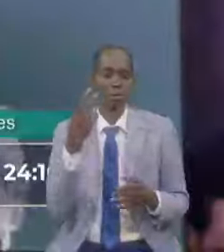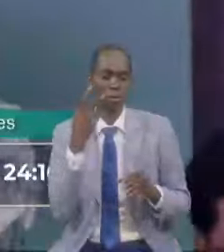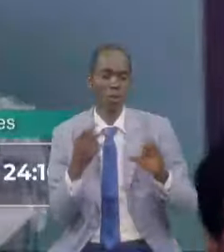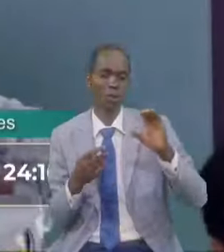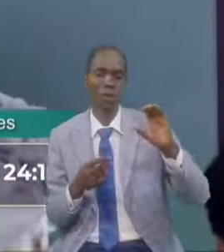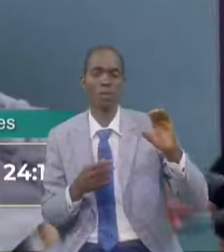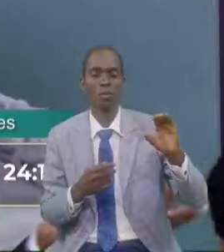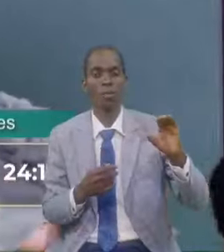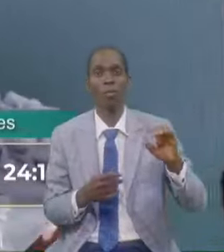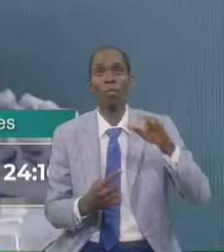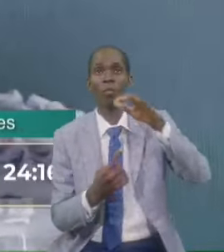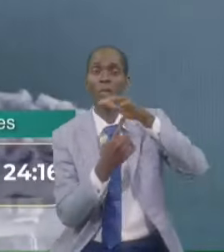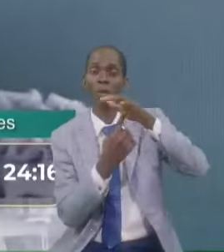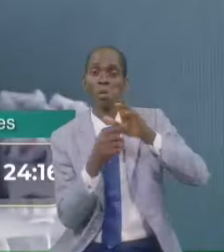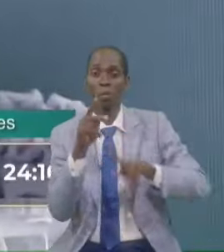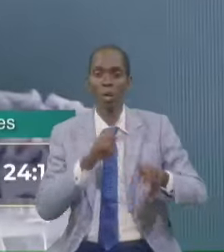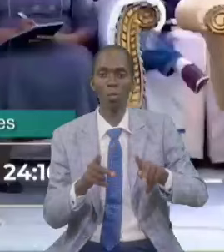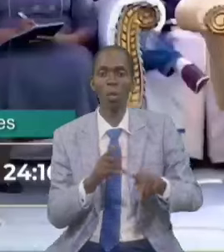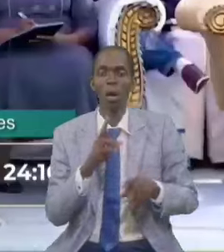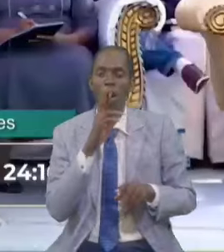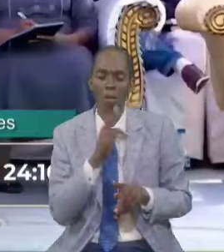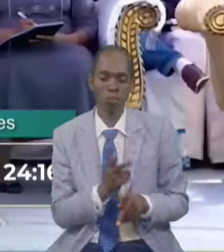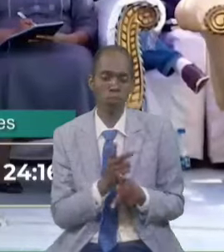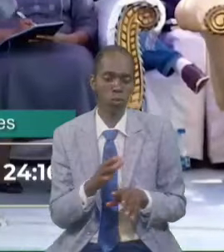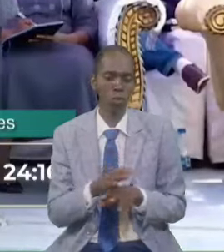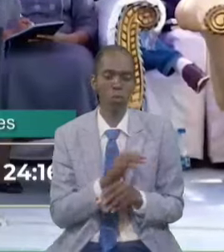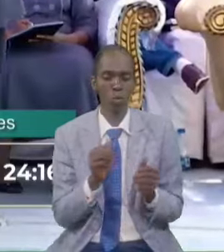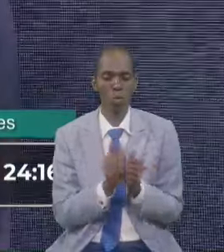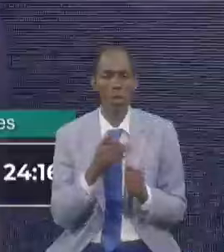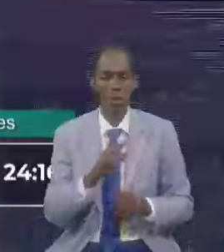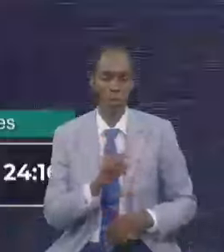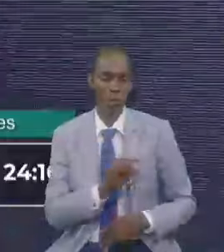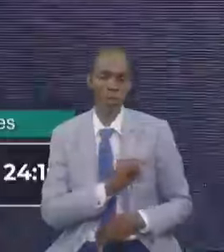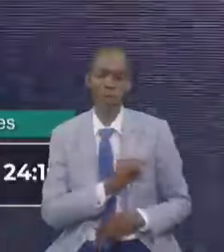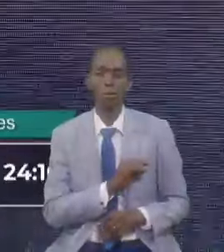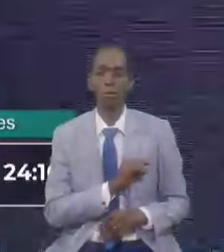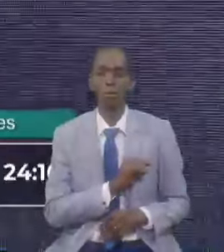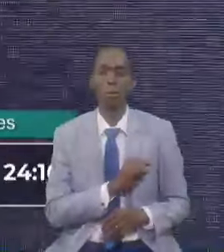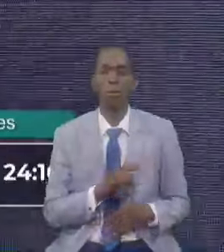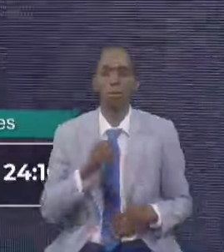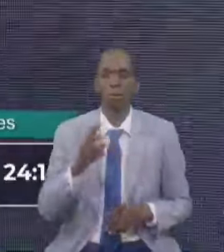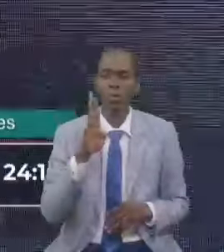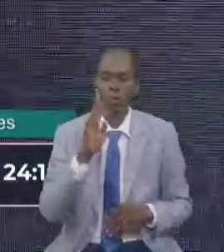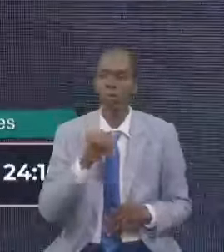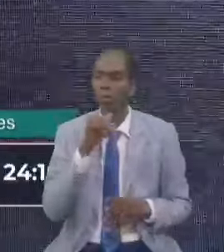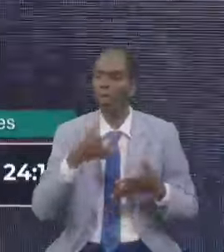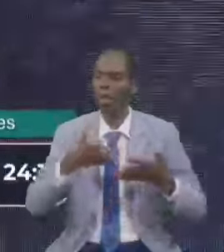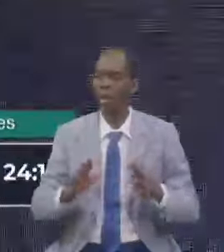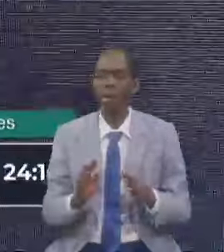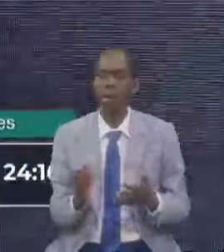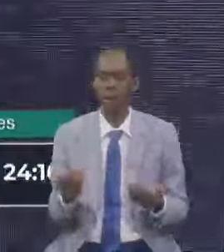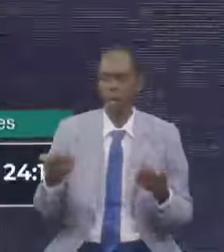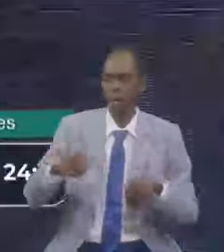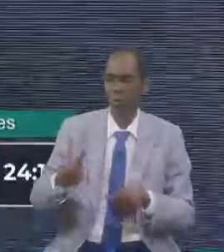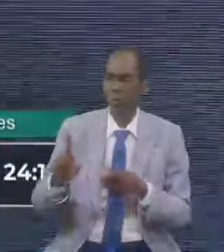have body, we have conscience. మరి యొక్క దేహంలో మనకు మనస్సాక్షి ఉంటుంది. You will not allow anyone to take a hot burning iron